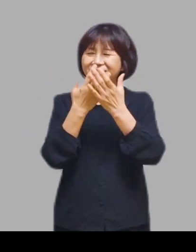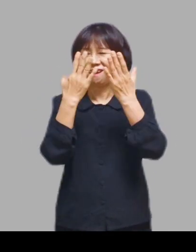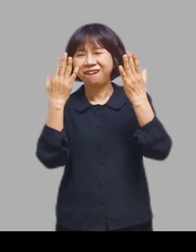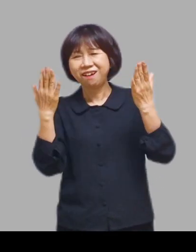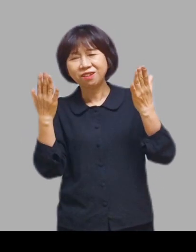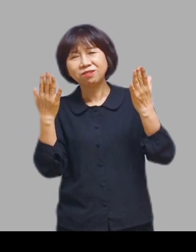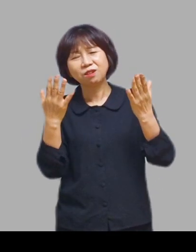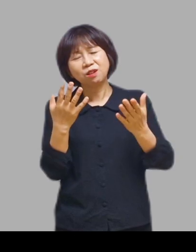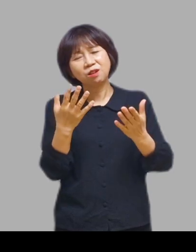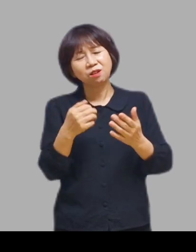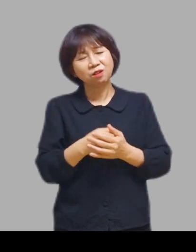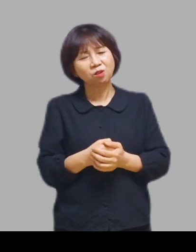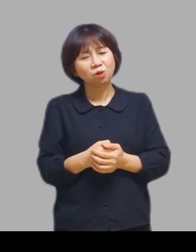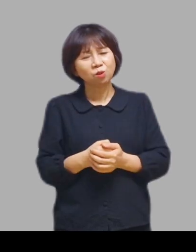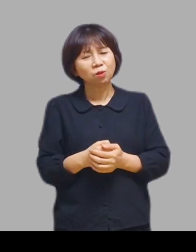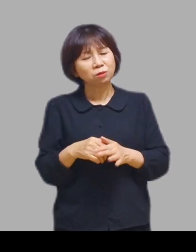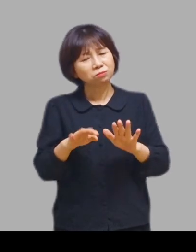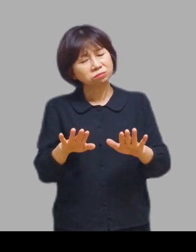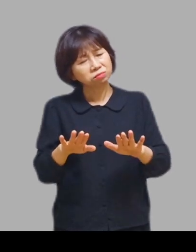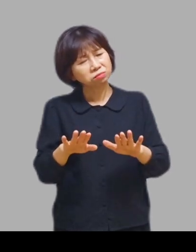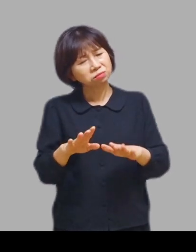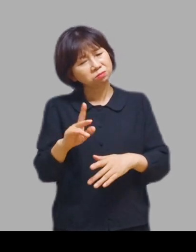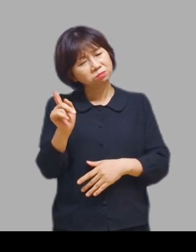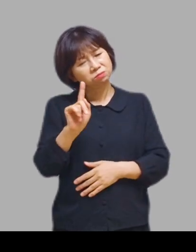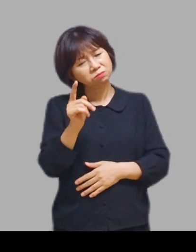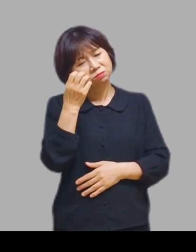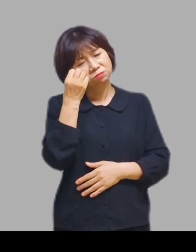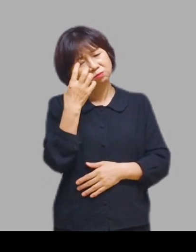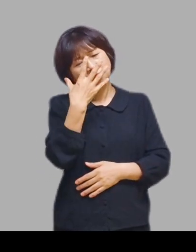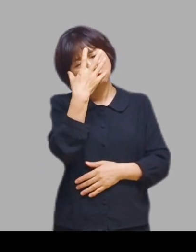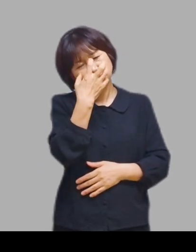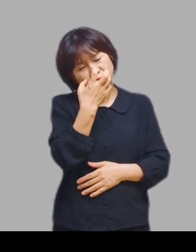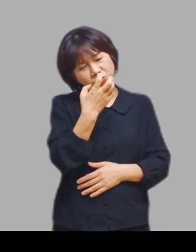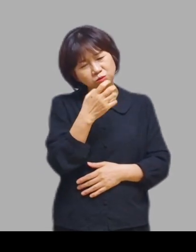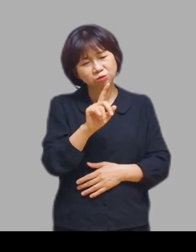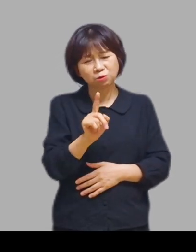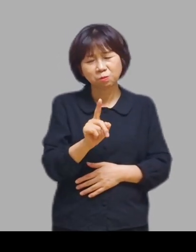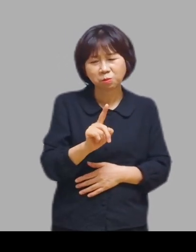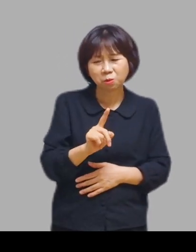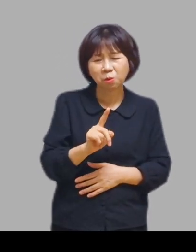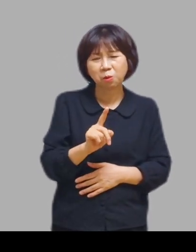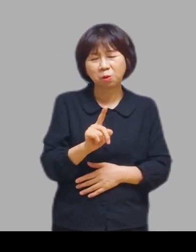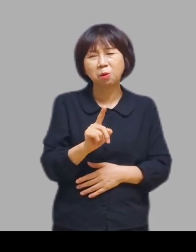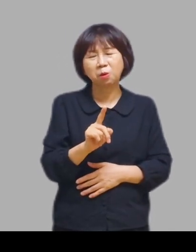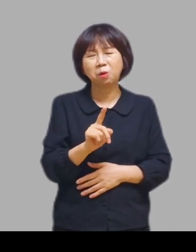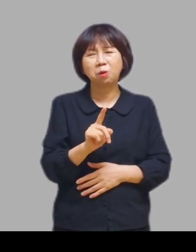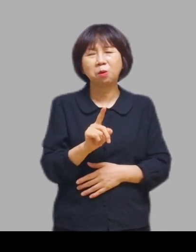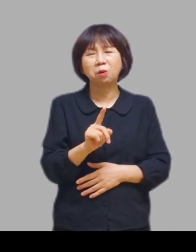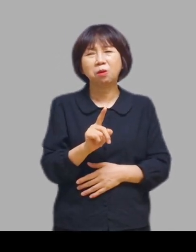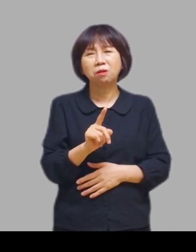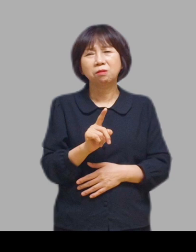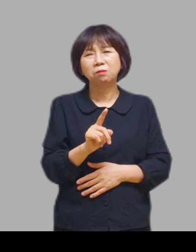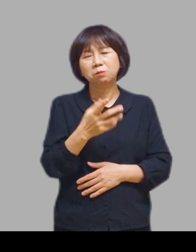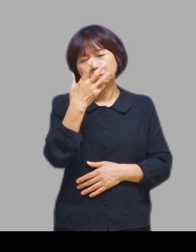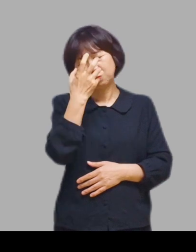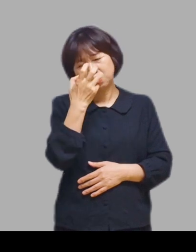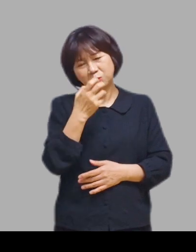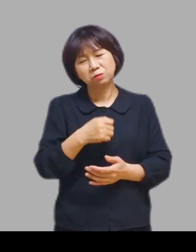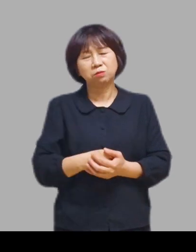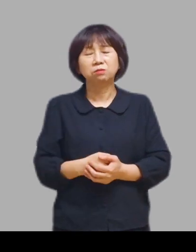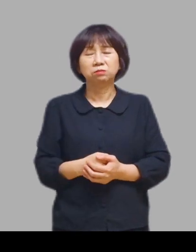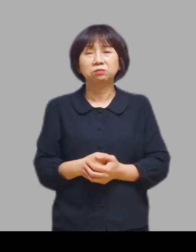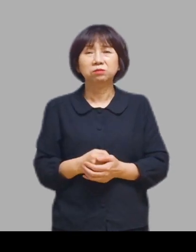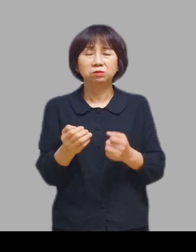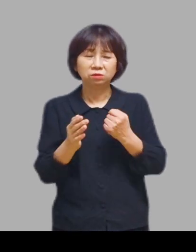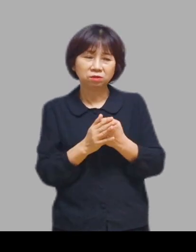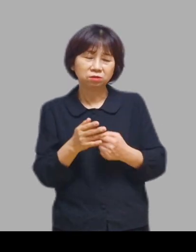그날은 왠지 좀 아닌 것 같아요. 뭔가 마음속에 이야기를 담고 계신 듯한 표정인 거죠.